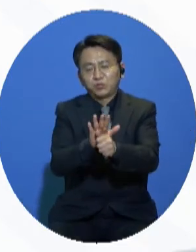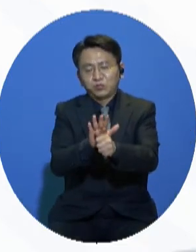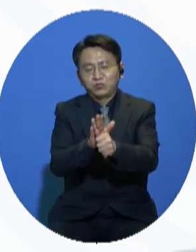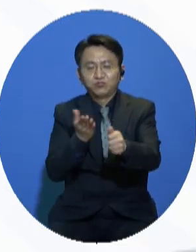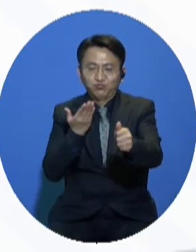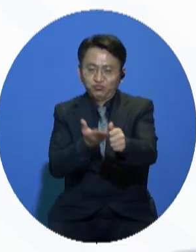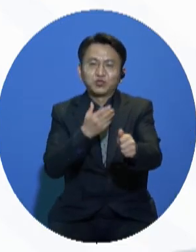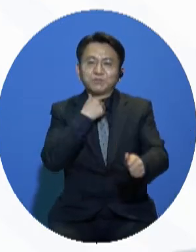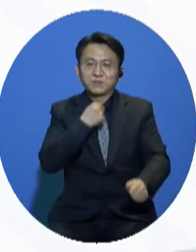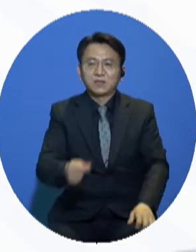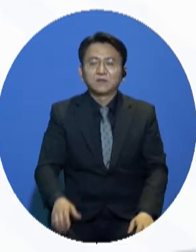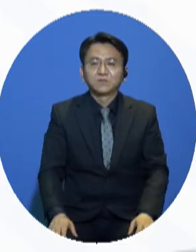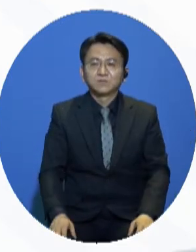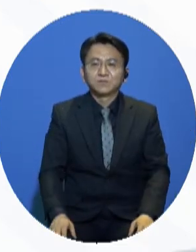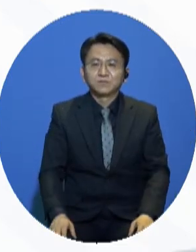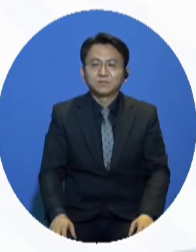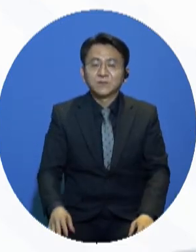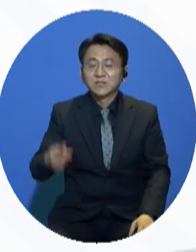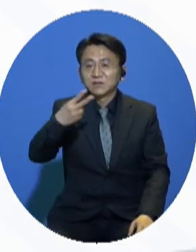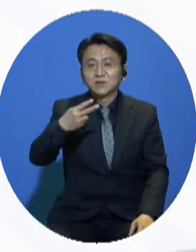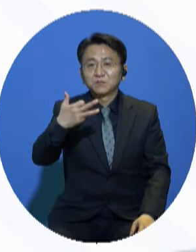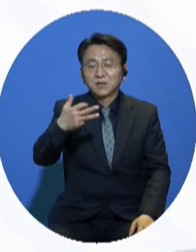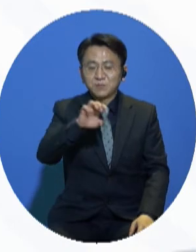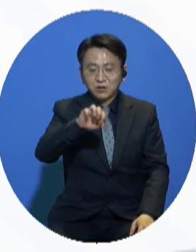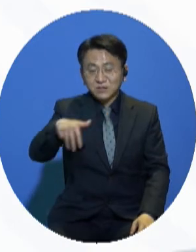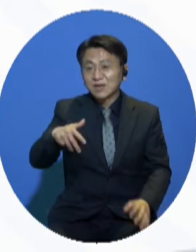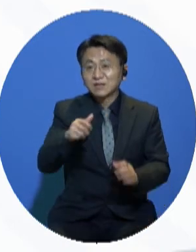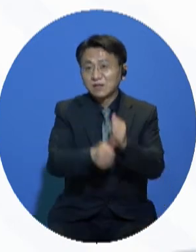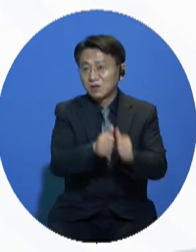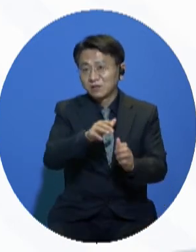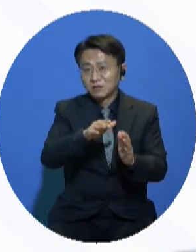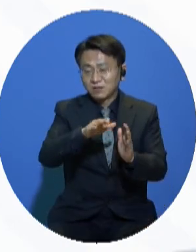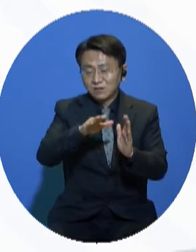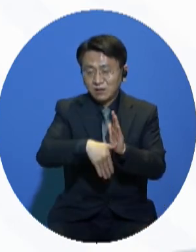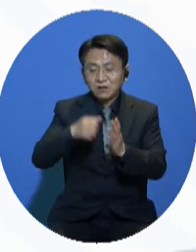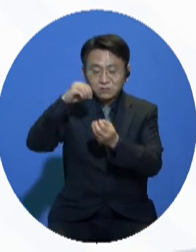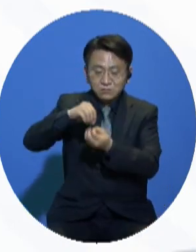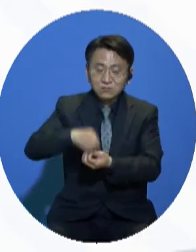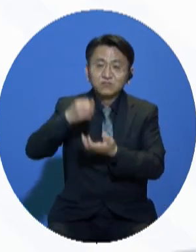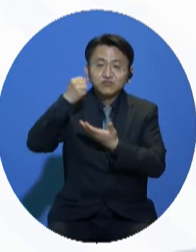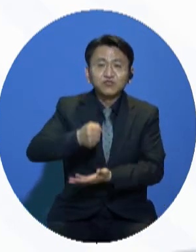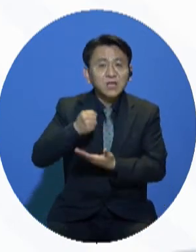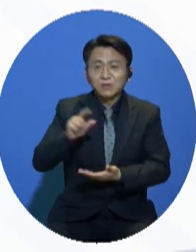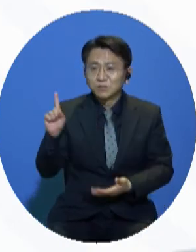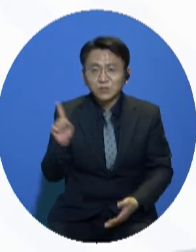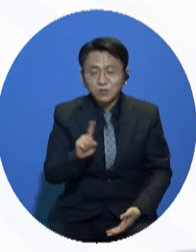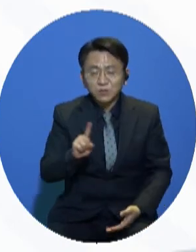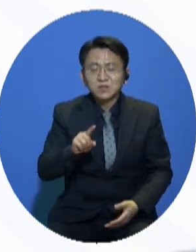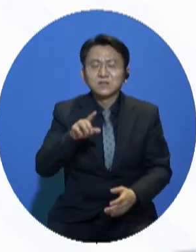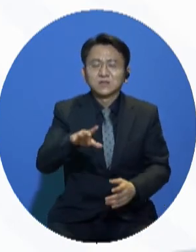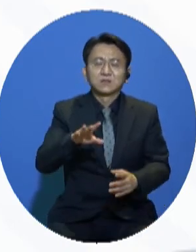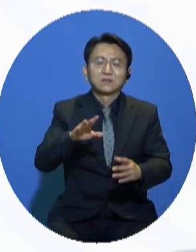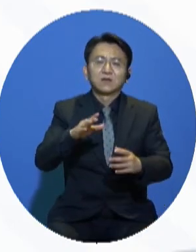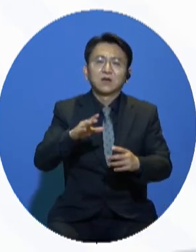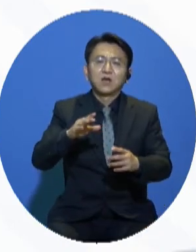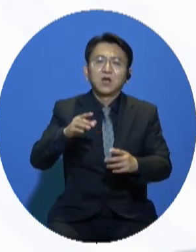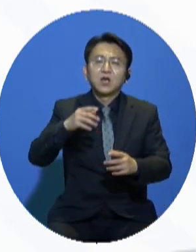일조하고자 한다라고 했습니다. 2018 평창 대회의 유산은 그렇기 때문에 이